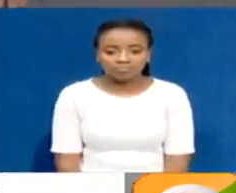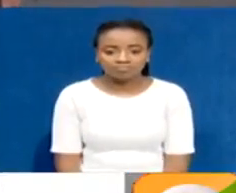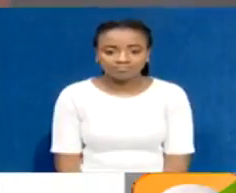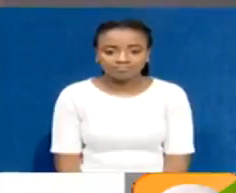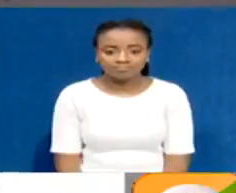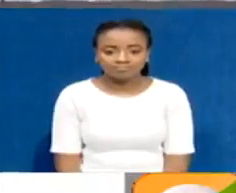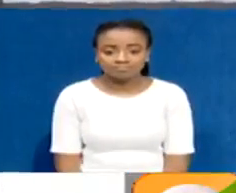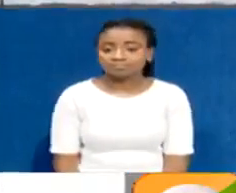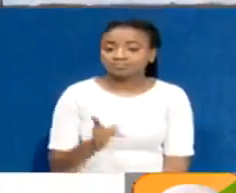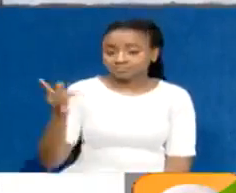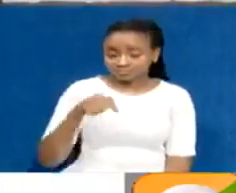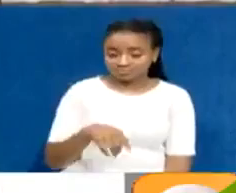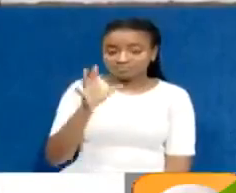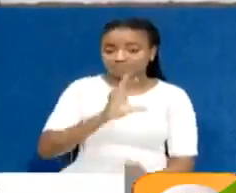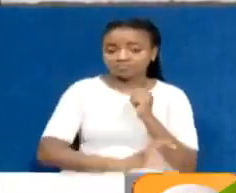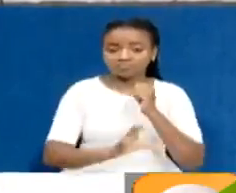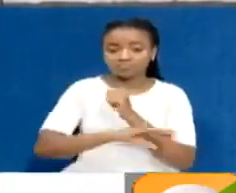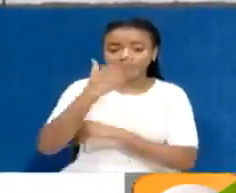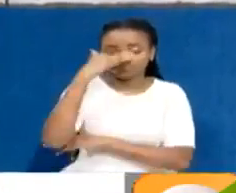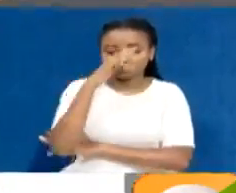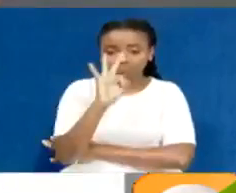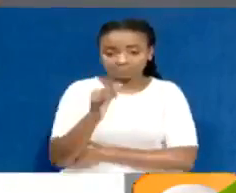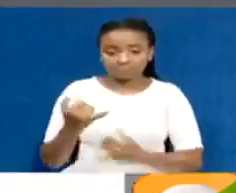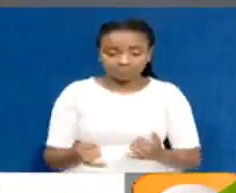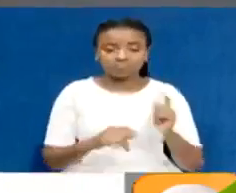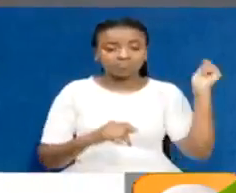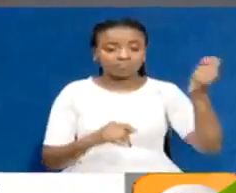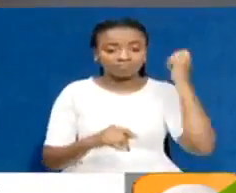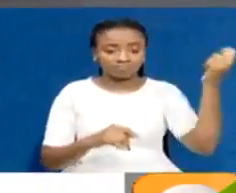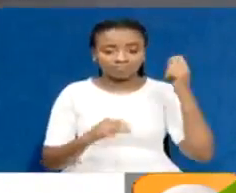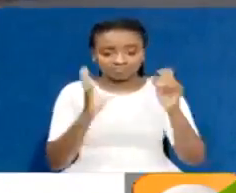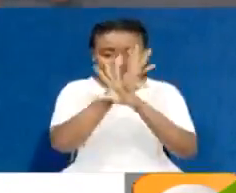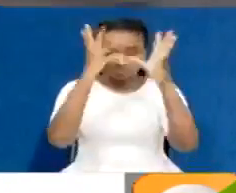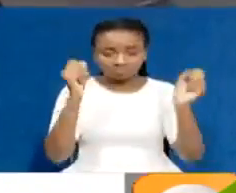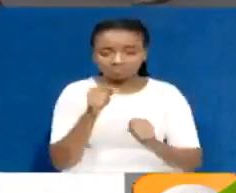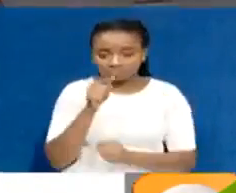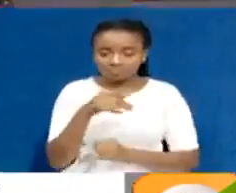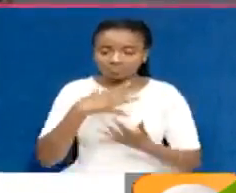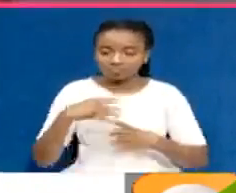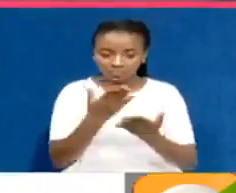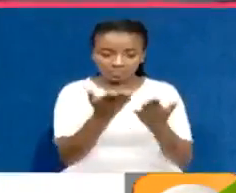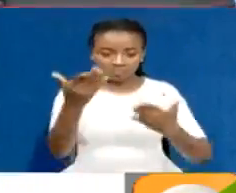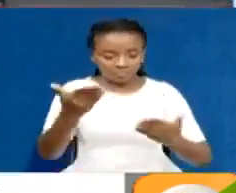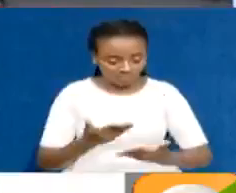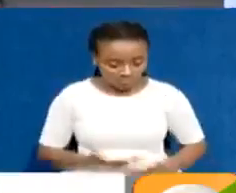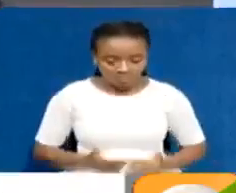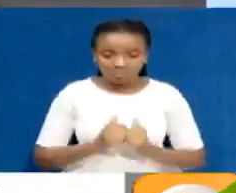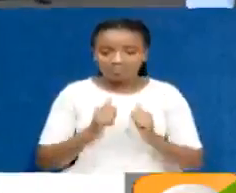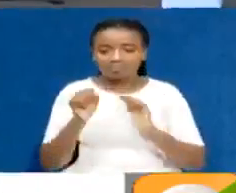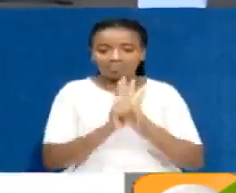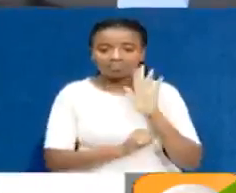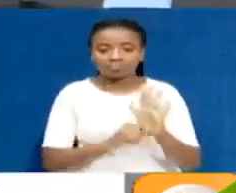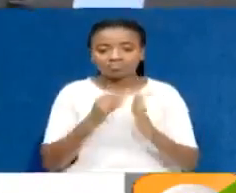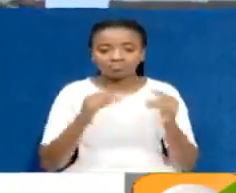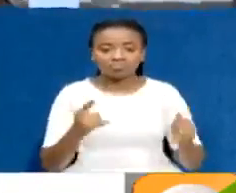Kwa kio nchini kwa siku ya tatu sasa, Rais wa Malawi Lazarus Chakwera alipokelewa rasmi katika ikulu ya Nairobi na